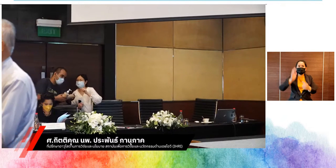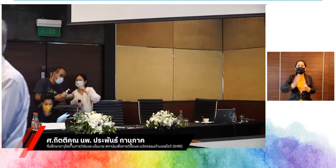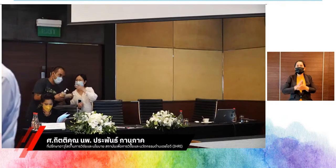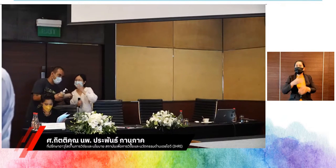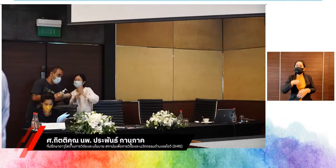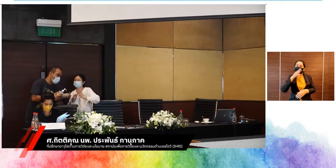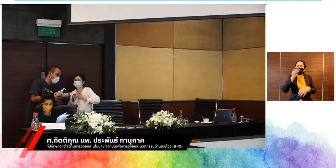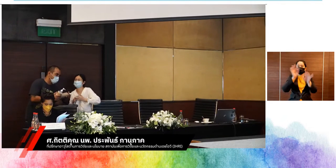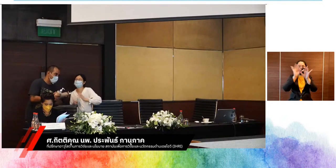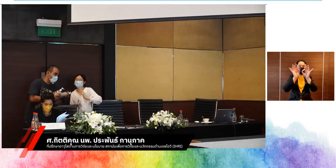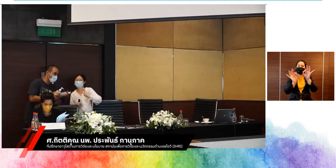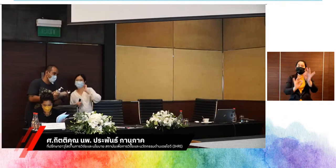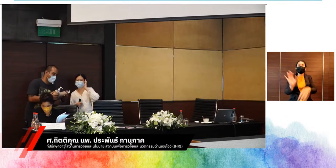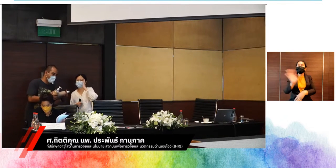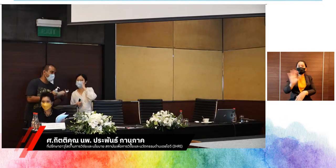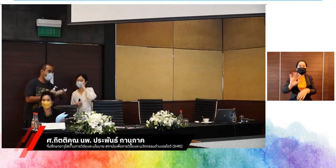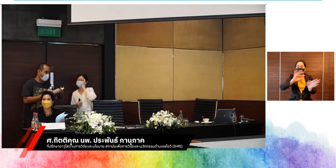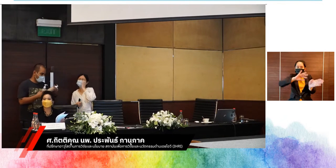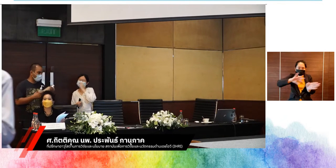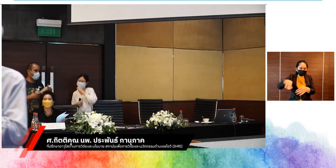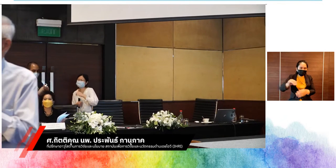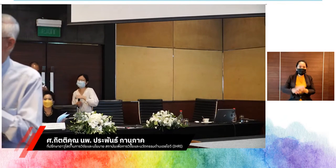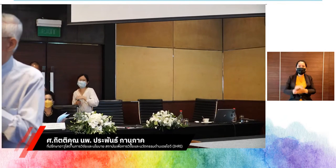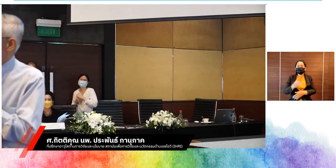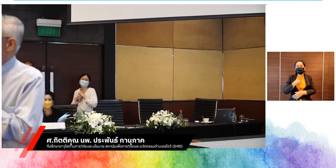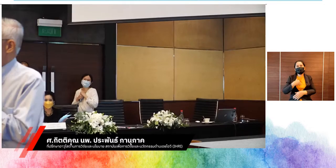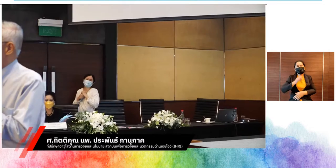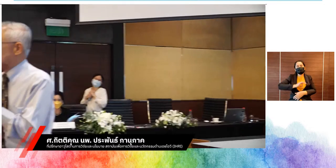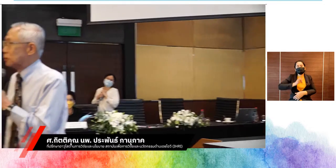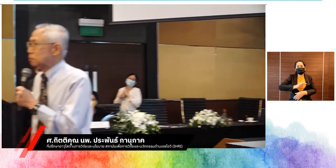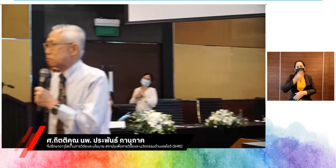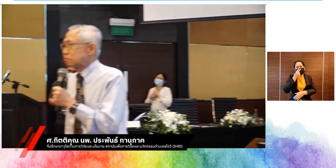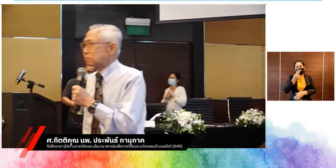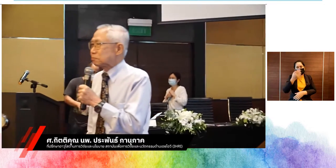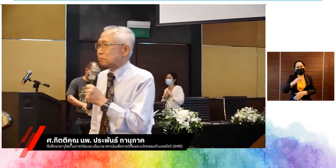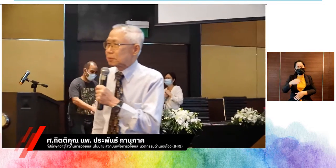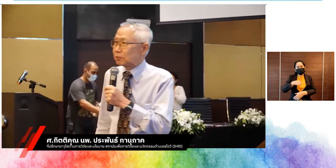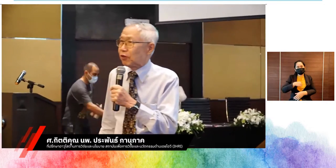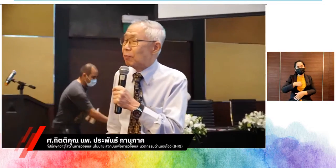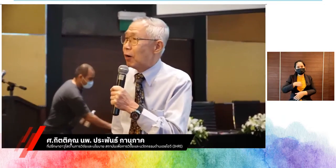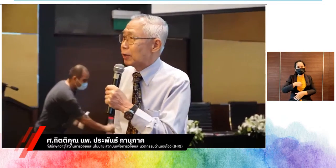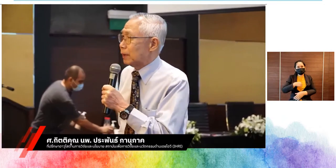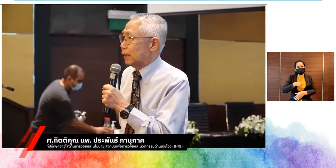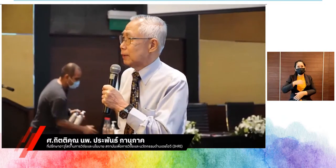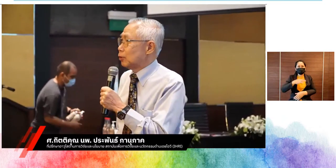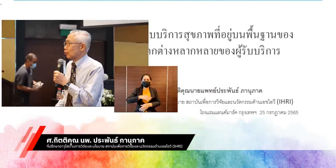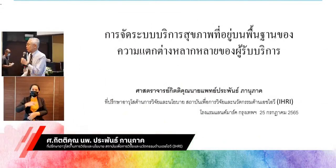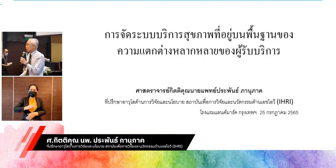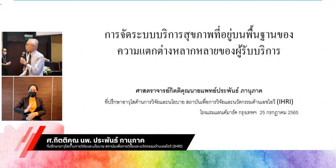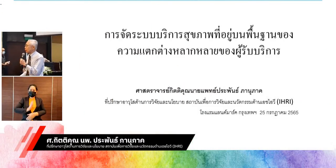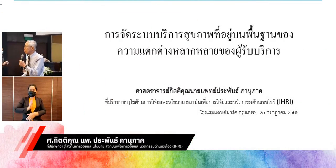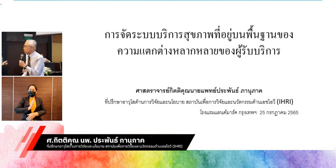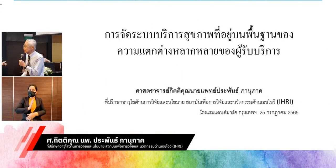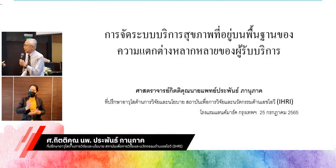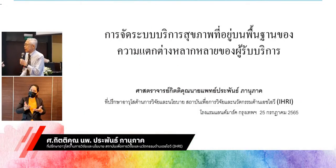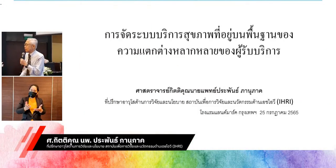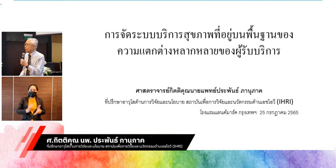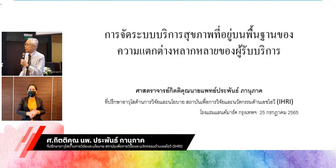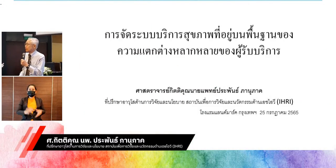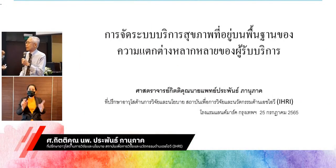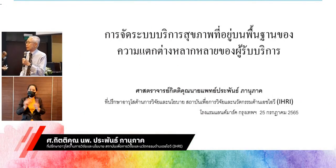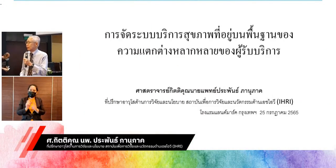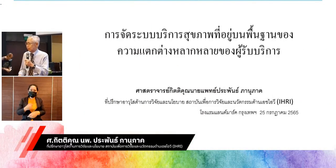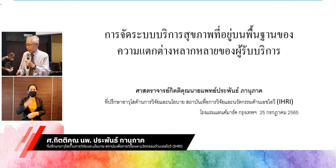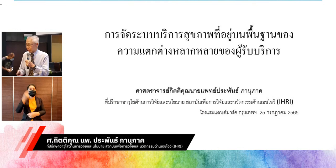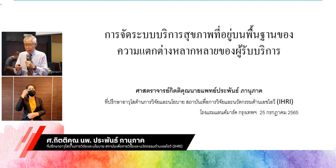ไม่เอานะครับนะฟังแล้วมันมีอะไรนะดูคุณแซมแม่คุณไปนะด้วยความเขารบและคำ